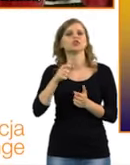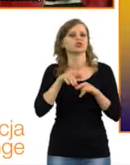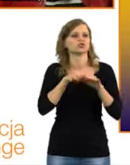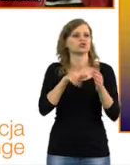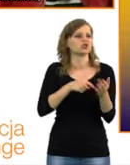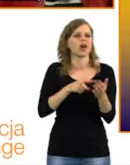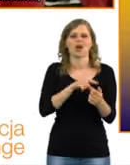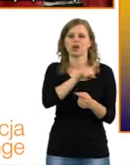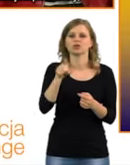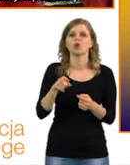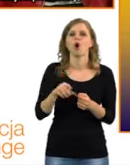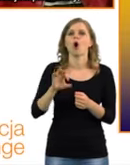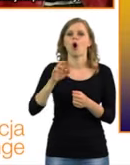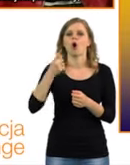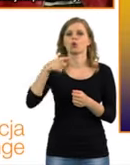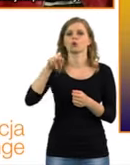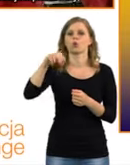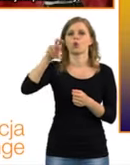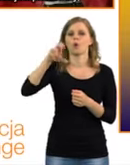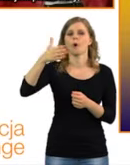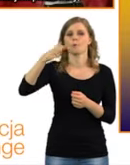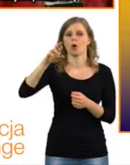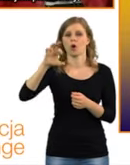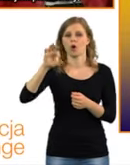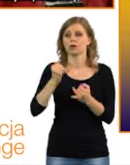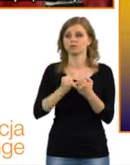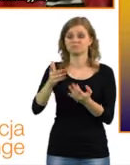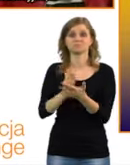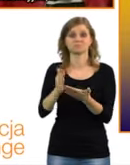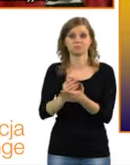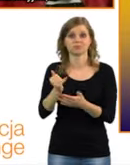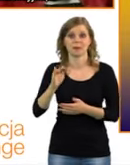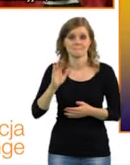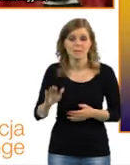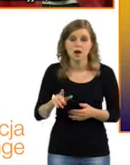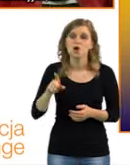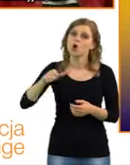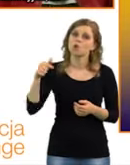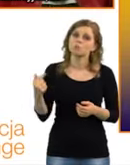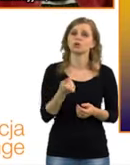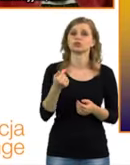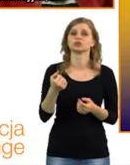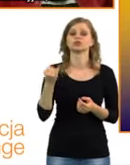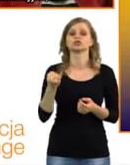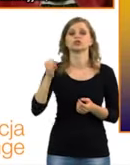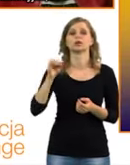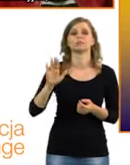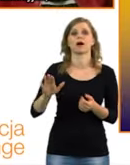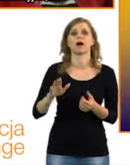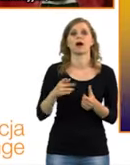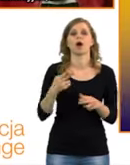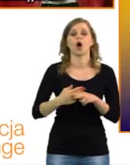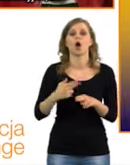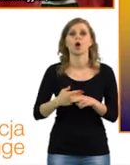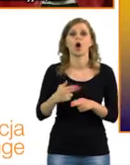który najczęściej występuje, odruch moro, jeśli jest przetrwały, to może u dziecka